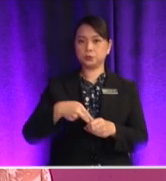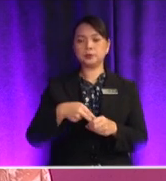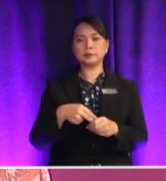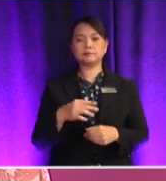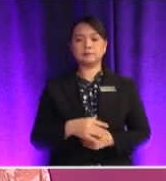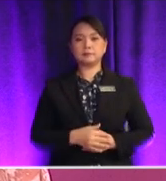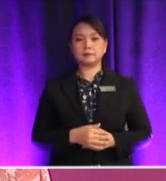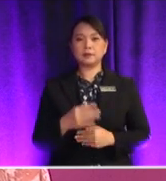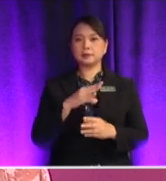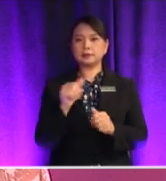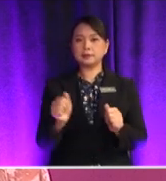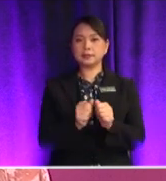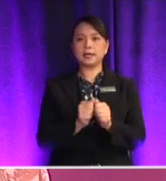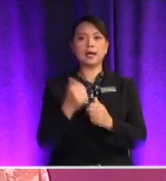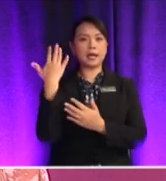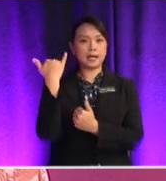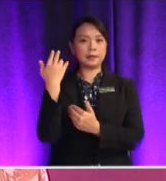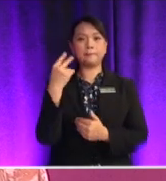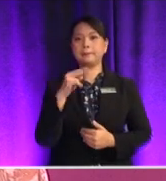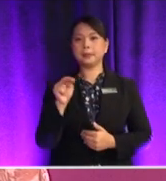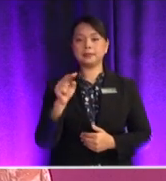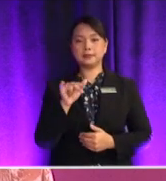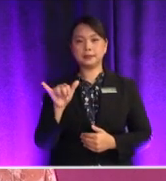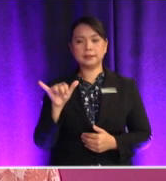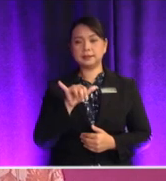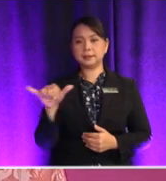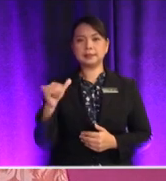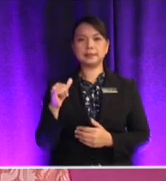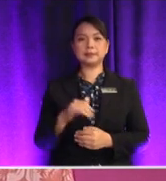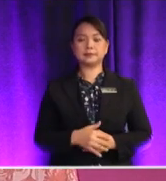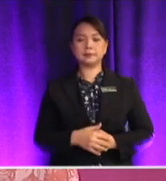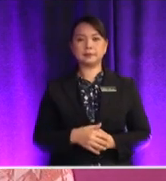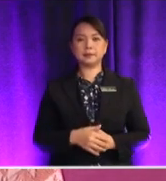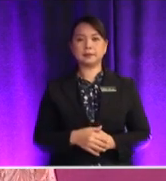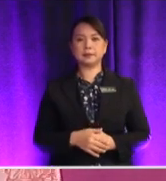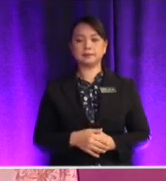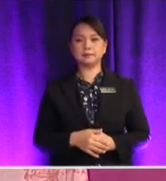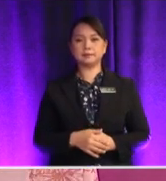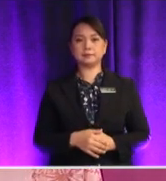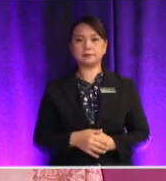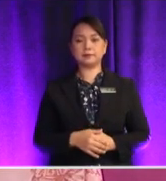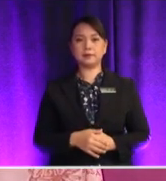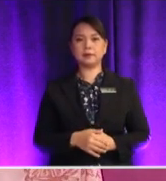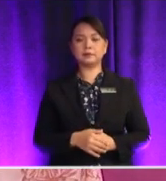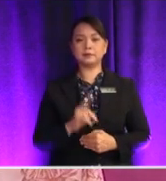dia, dengan harapan dia sekali. Dia melihat dekat situ, itu adalah salah satu strategik yang